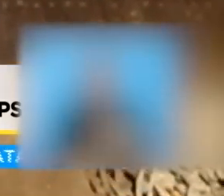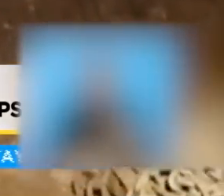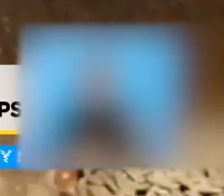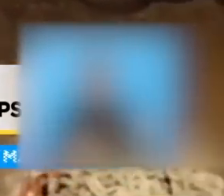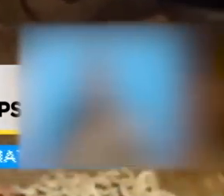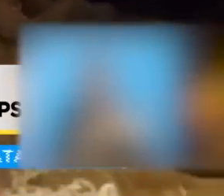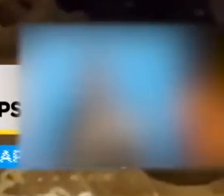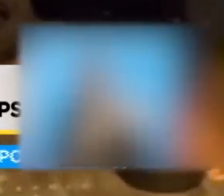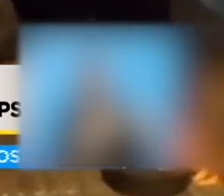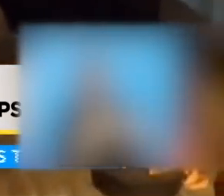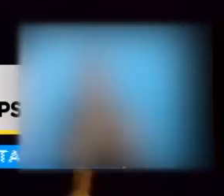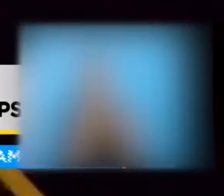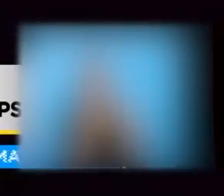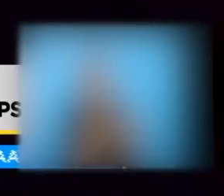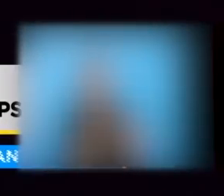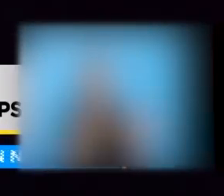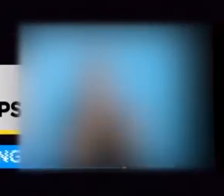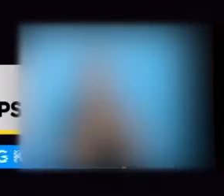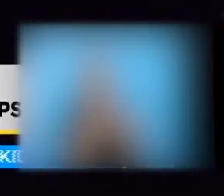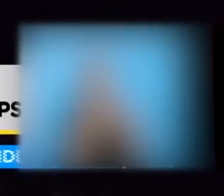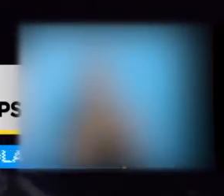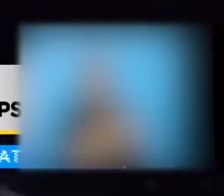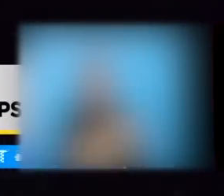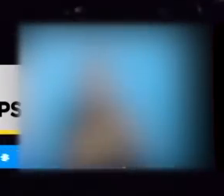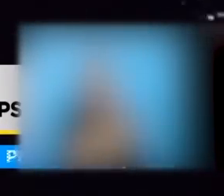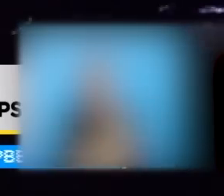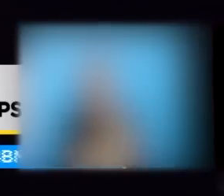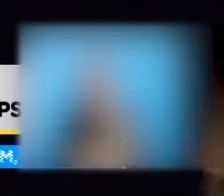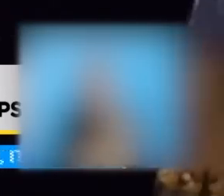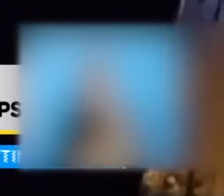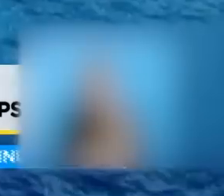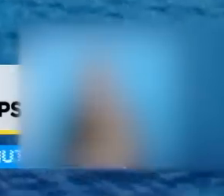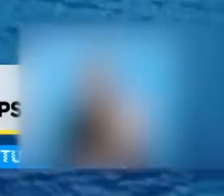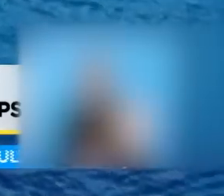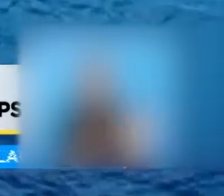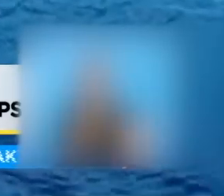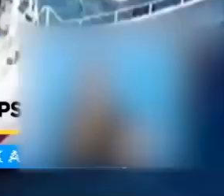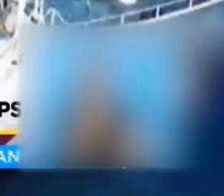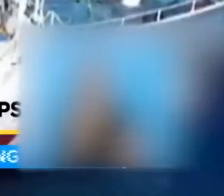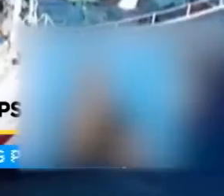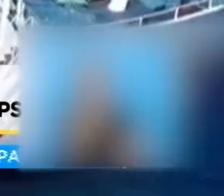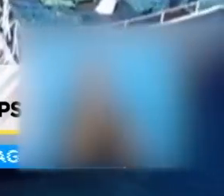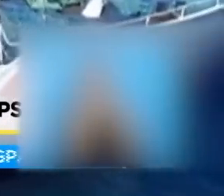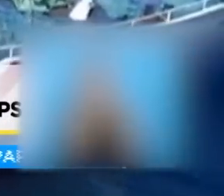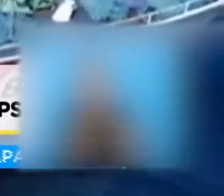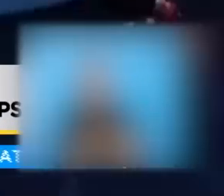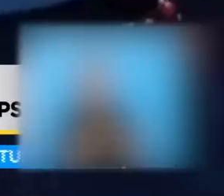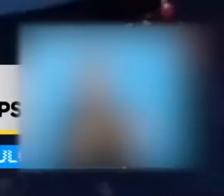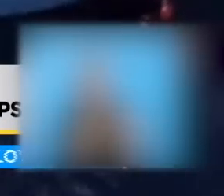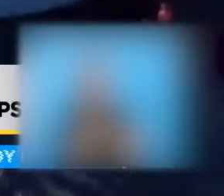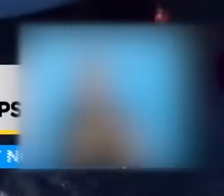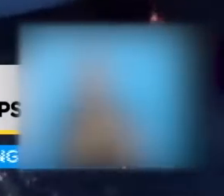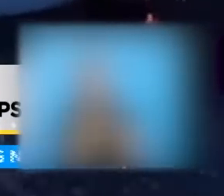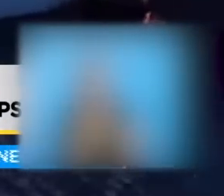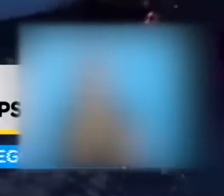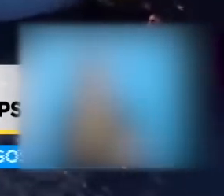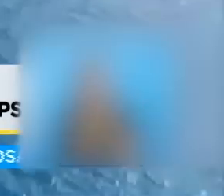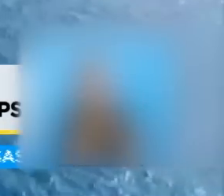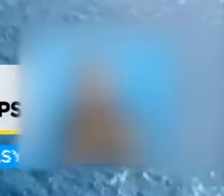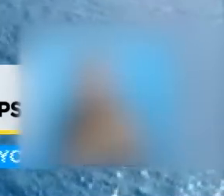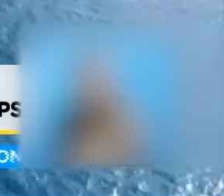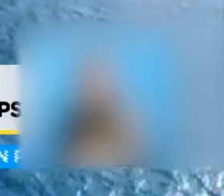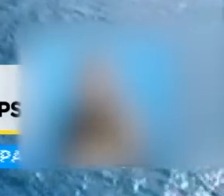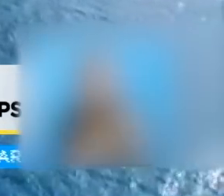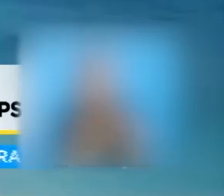boya, hindi raw muna magbibigay ng komento si Secretary Anyo tungkol dyan. Pag-aaralan muna nila ang ginawang hakbang na ito ng China